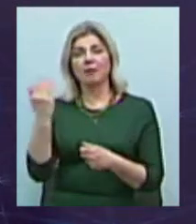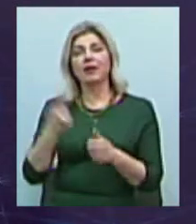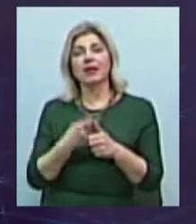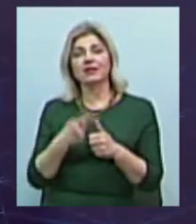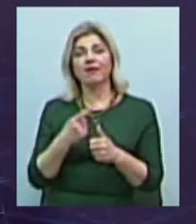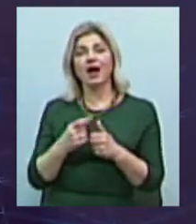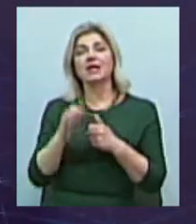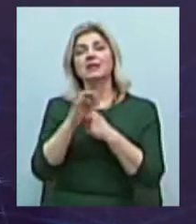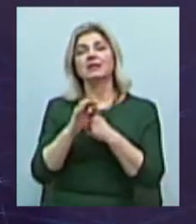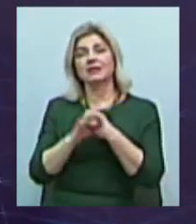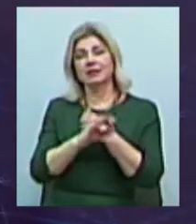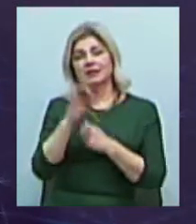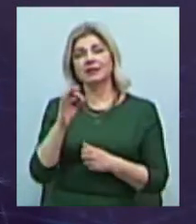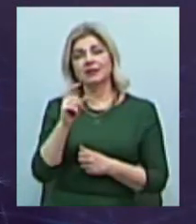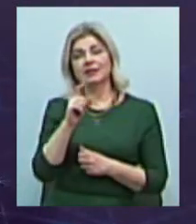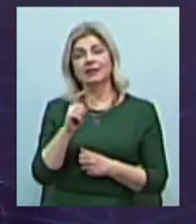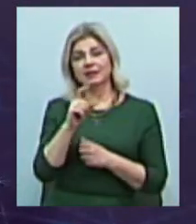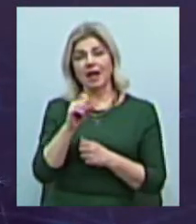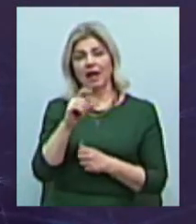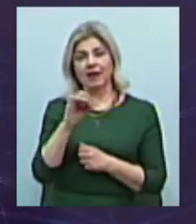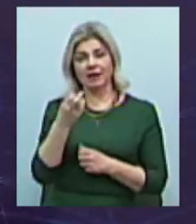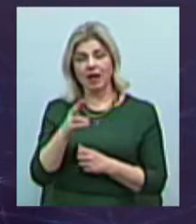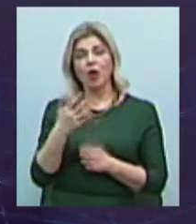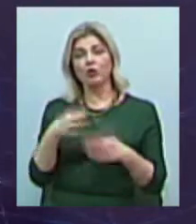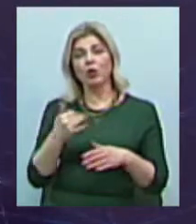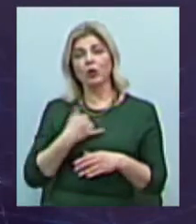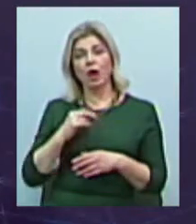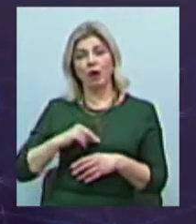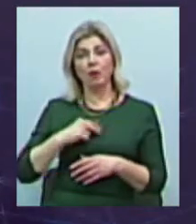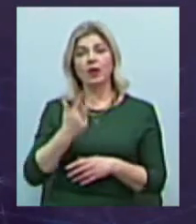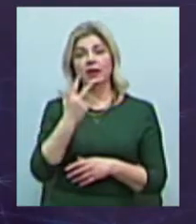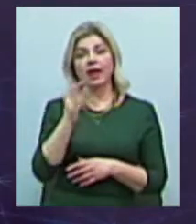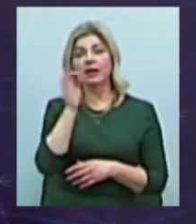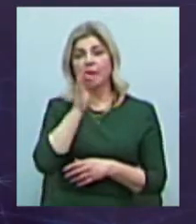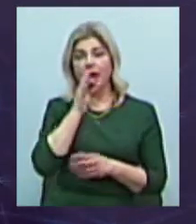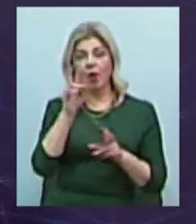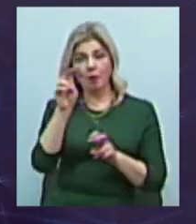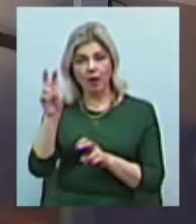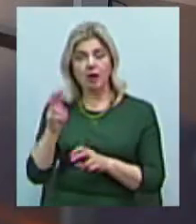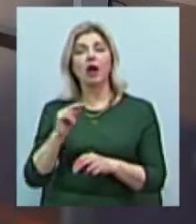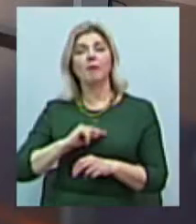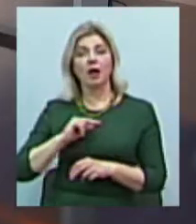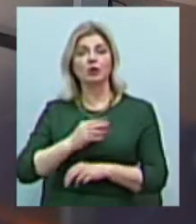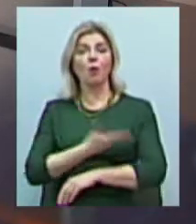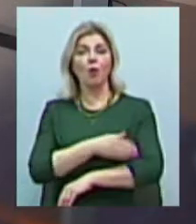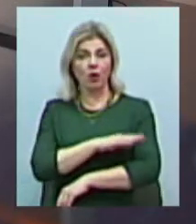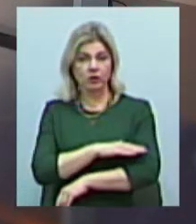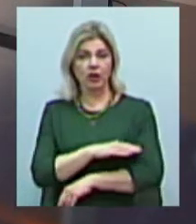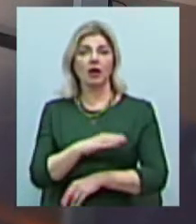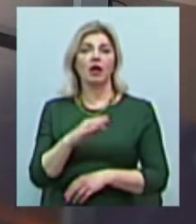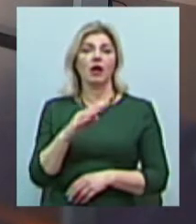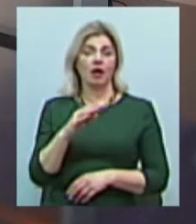нас працюють вже зараз три невеликі німецькі компанії в Україні, працює польська компанія, виграла Київську область